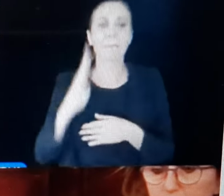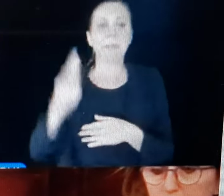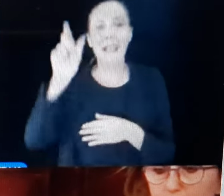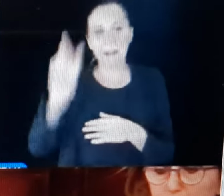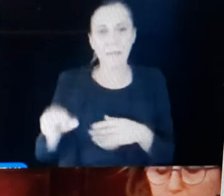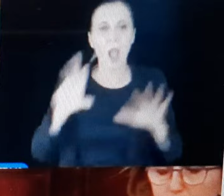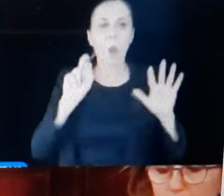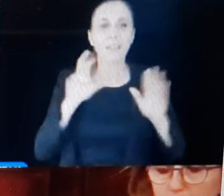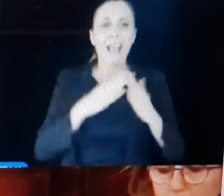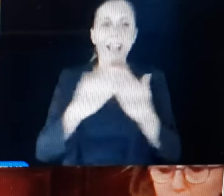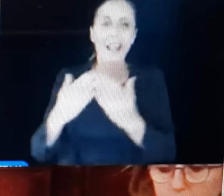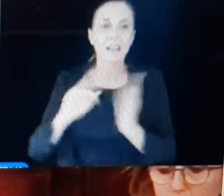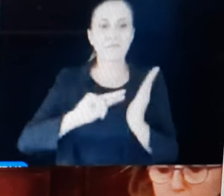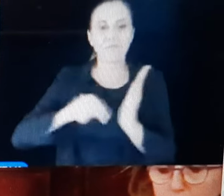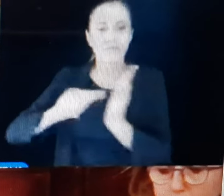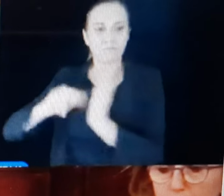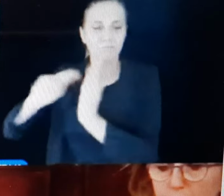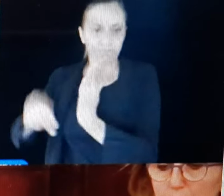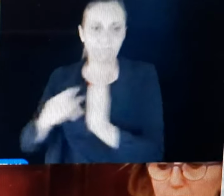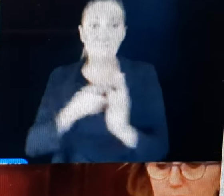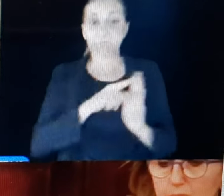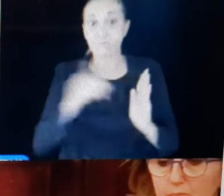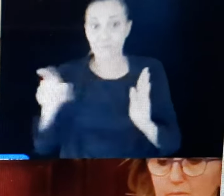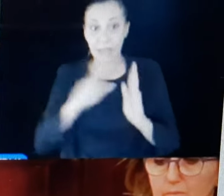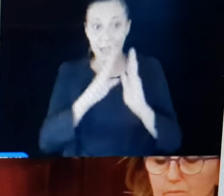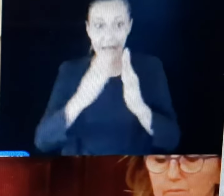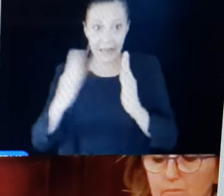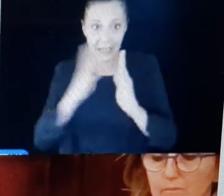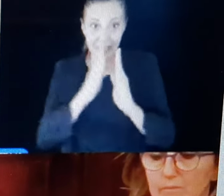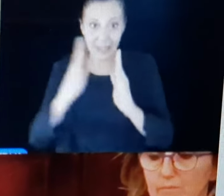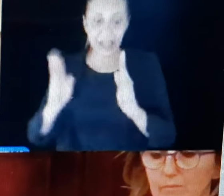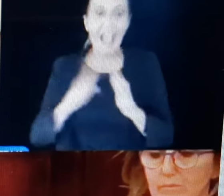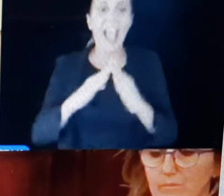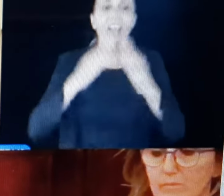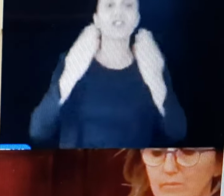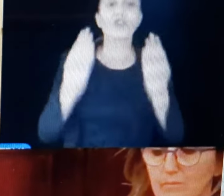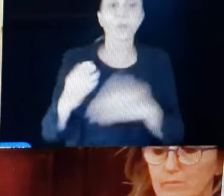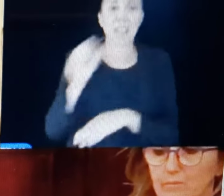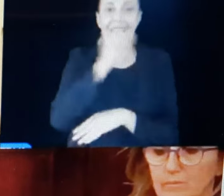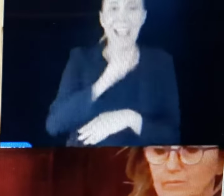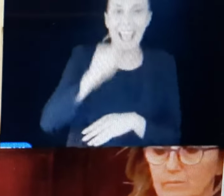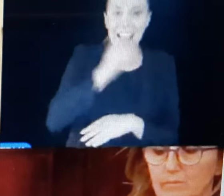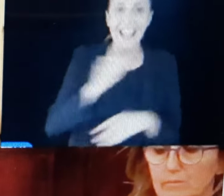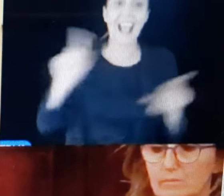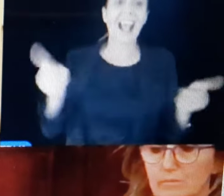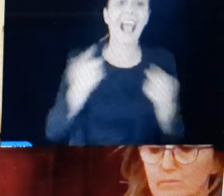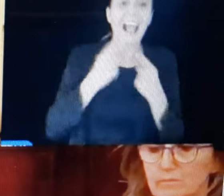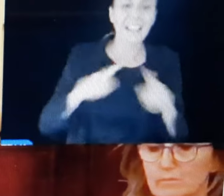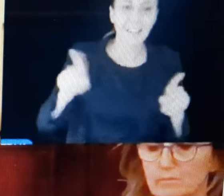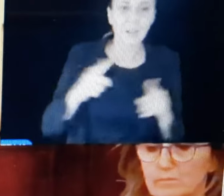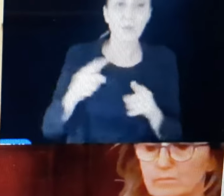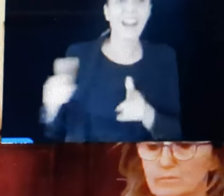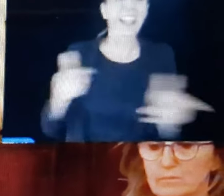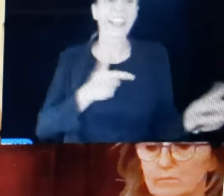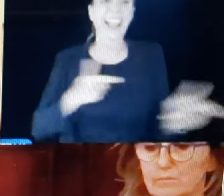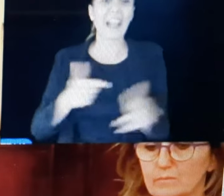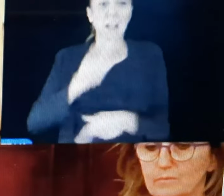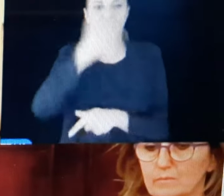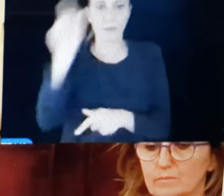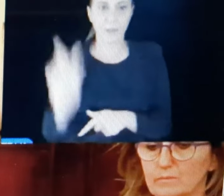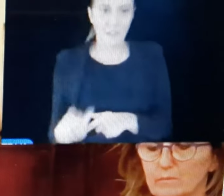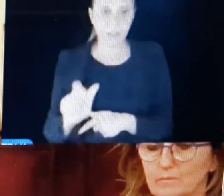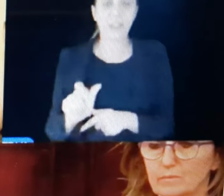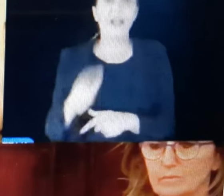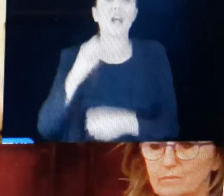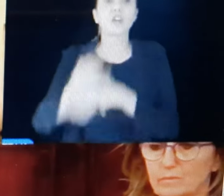tanti ricordiamo Enciclopedia dei cantanti e delle canzoni, Il terrorismo in Italia, Per una storia di Meneghin e